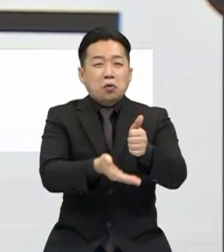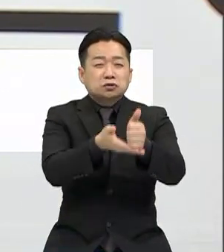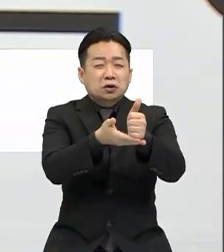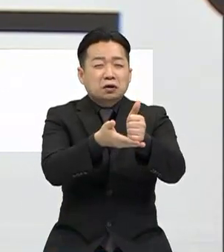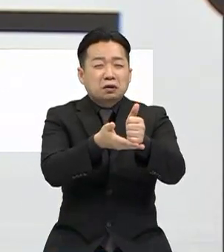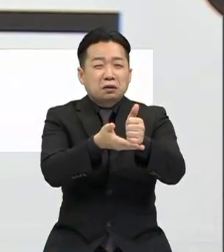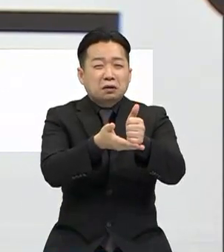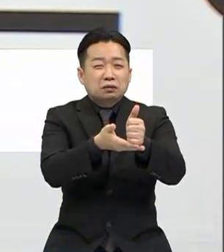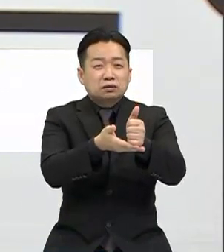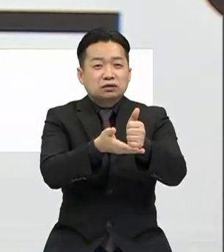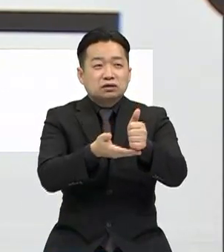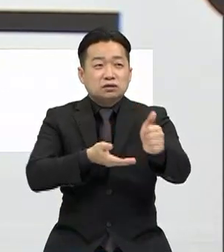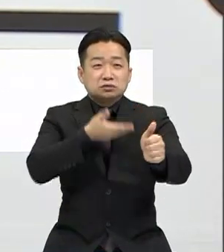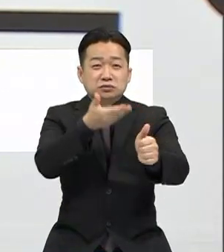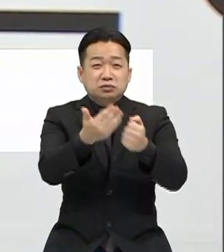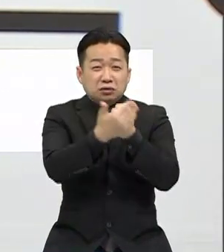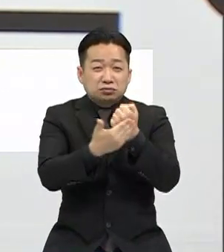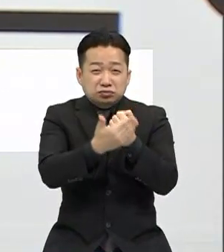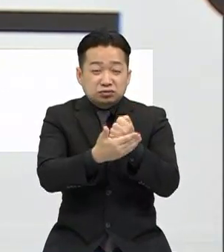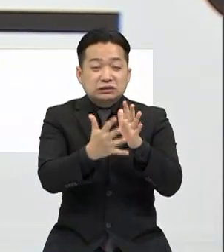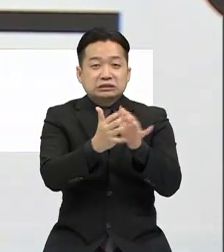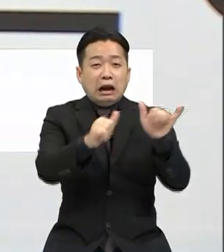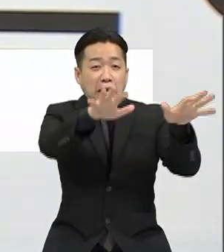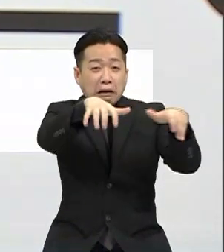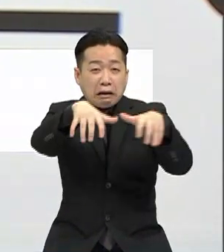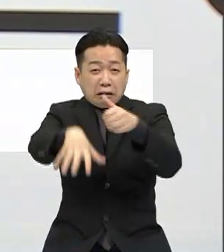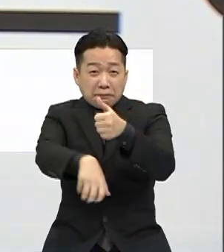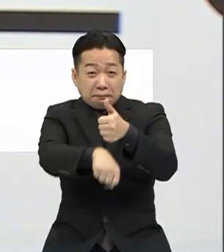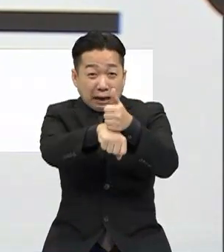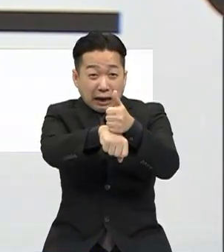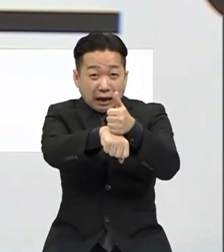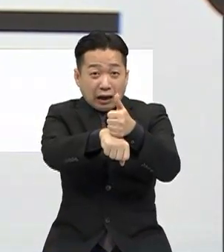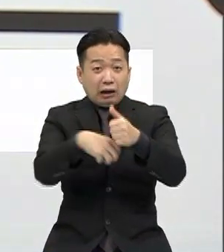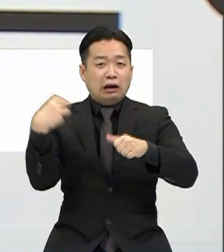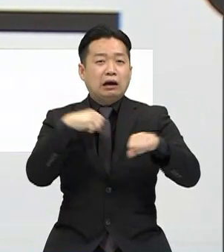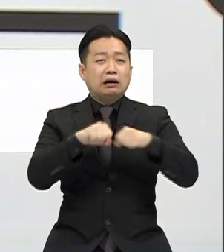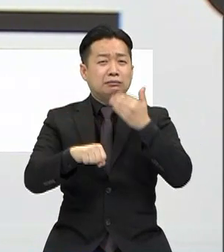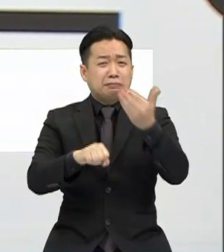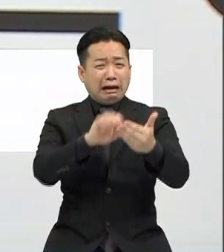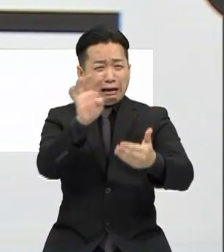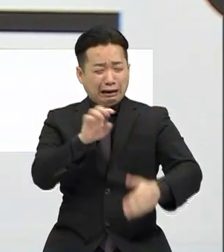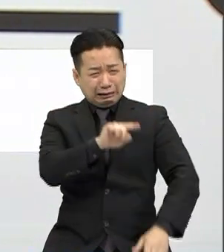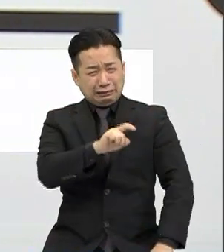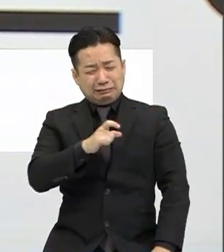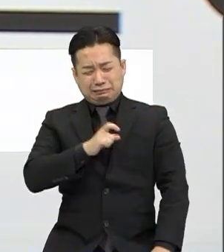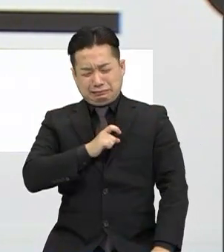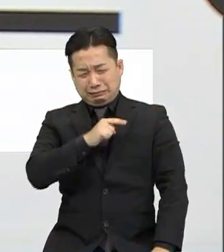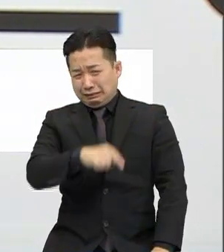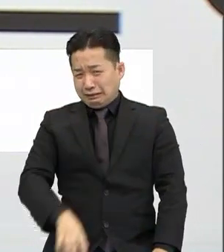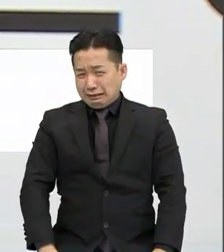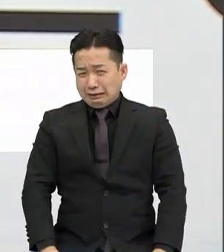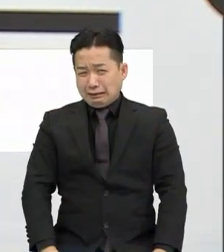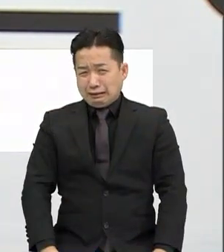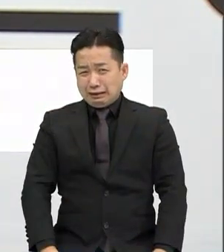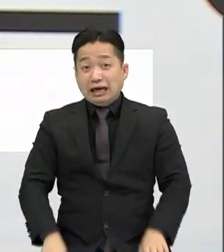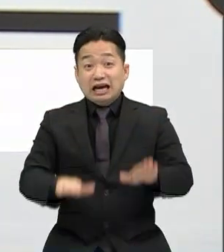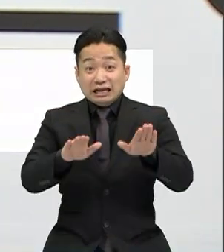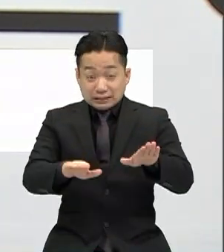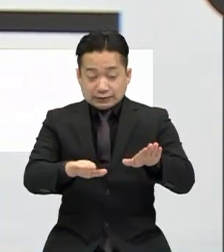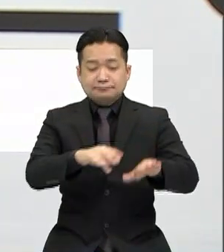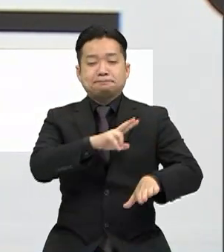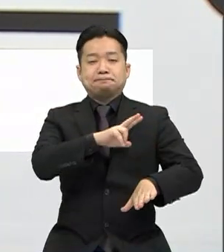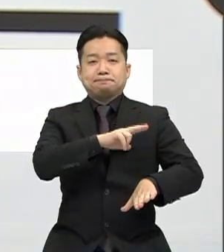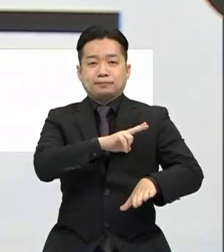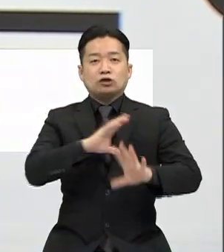그렇게 사람 끌어모아가지고 그분들이 무슨 역할을 하겠습니까? 지금은 당원과